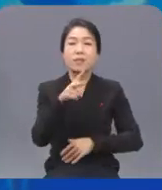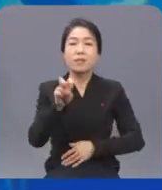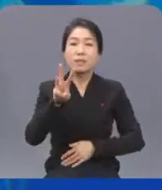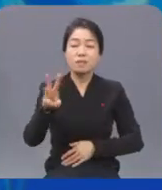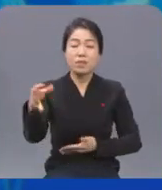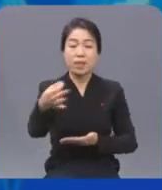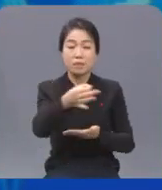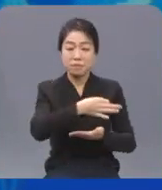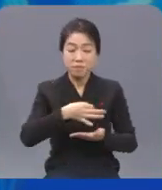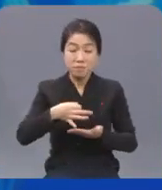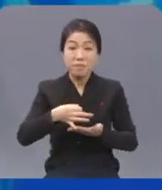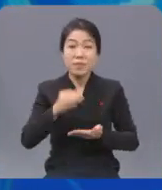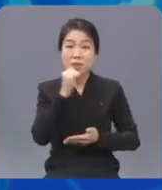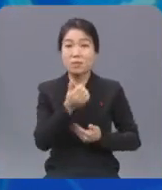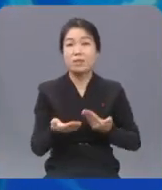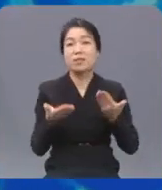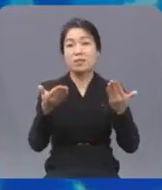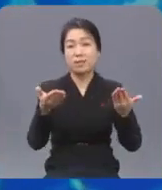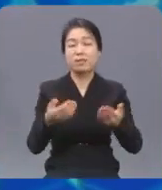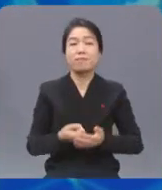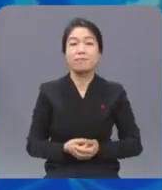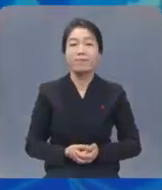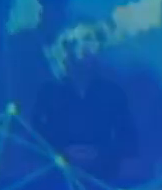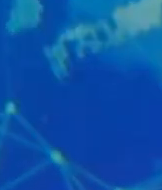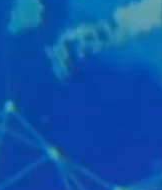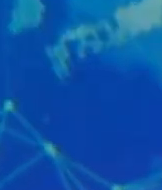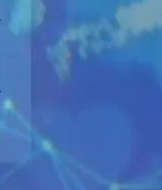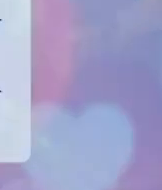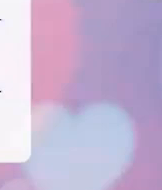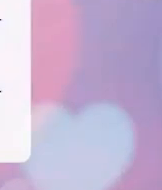나눔 캠페인 이웃돕기 성금을 보내주신 분들입니다.